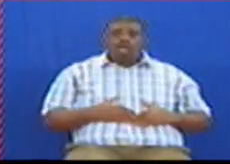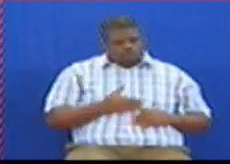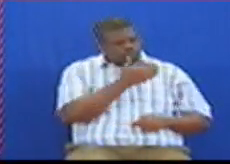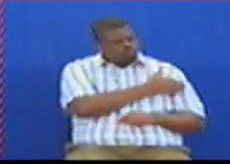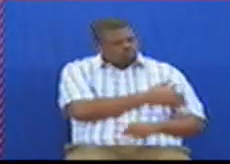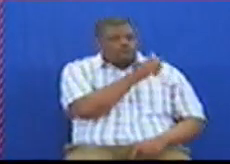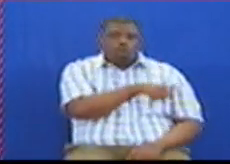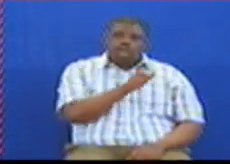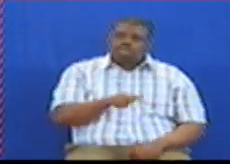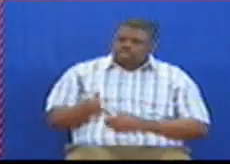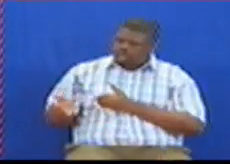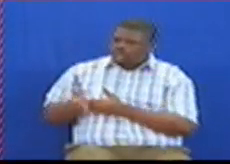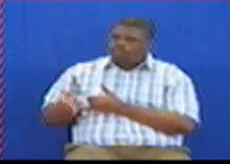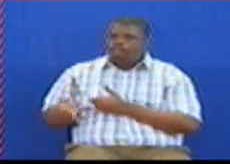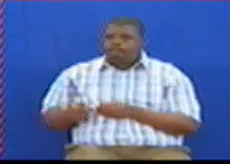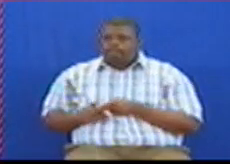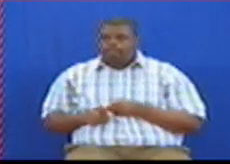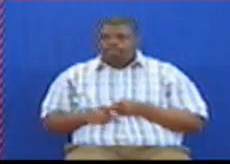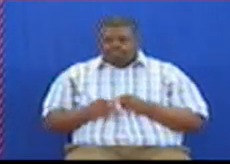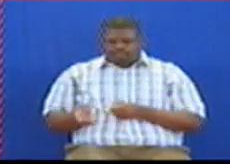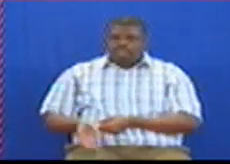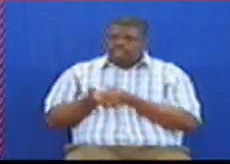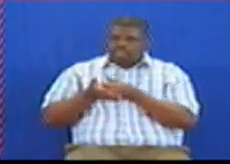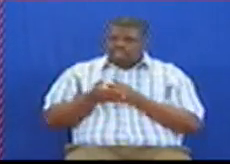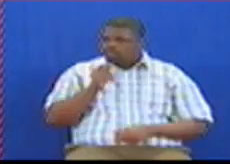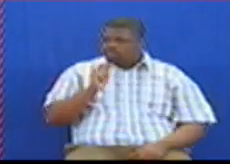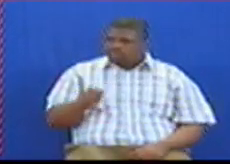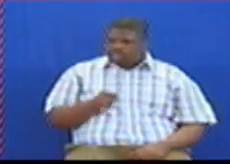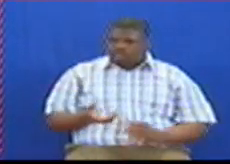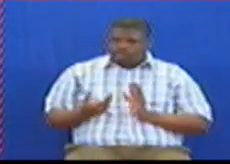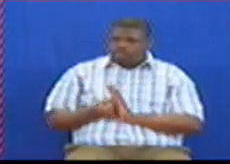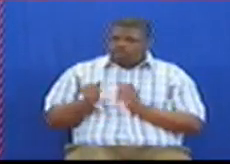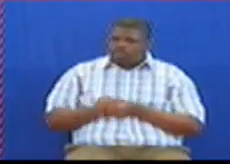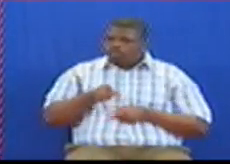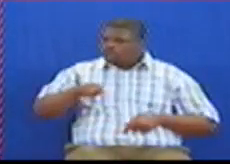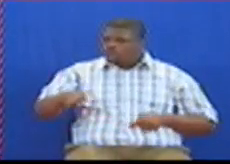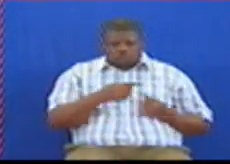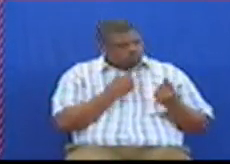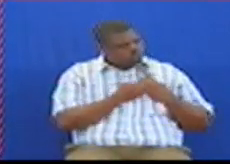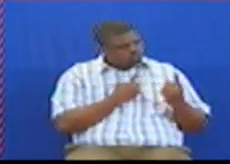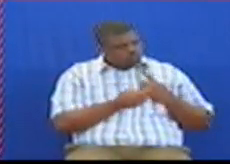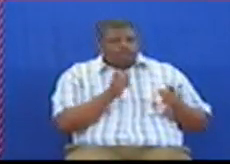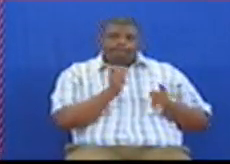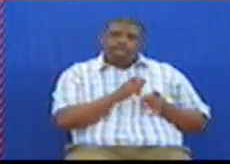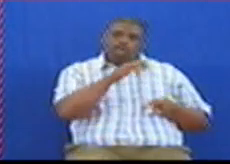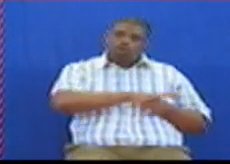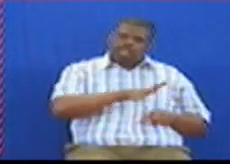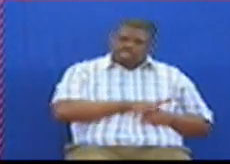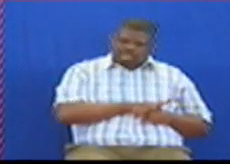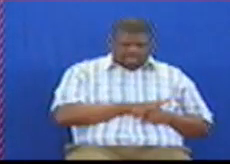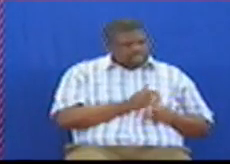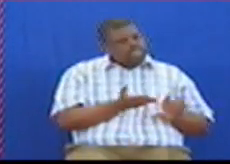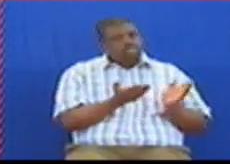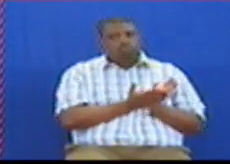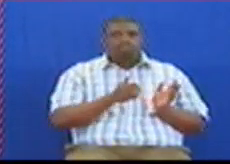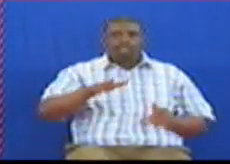za wananchi. Mheshimiwa naibu spika, pamoja na hayo wameongea maneno mengi, ni kuombe sana kuna